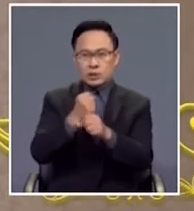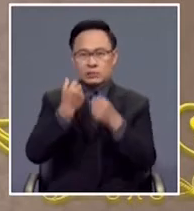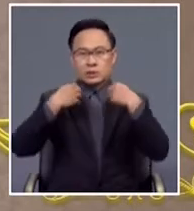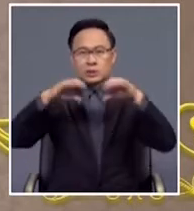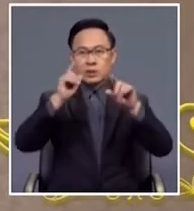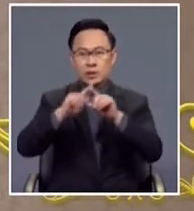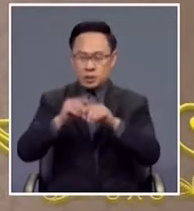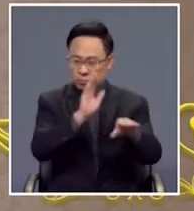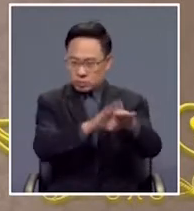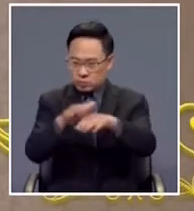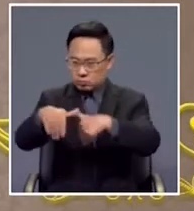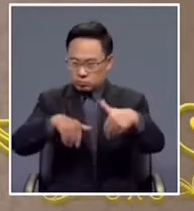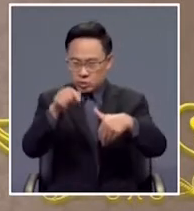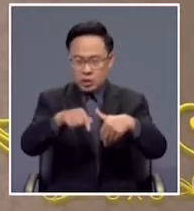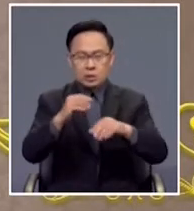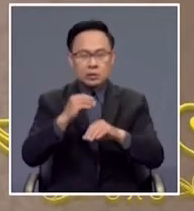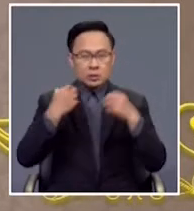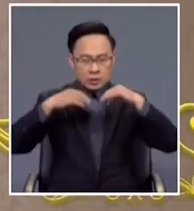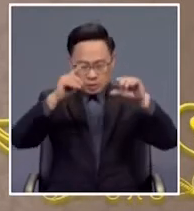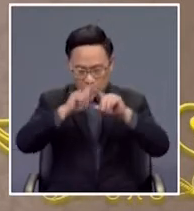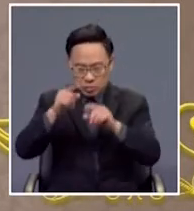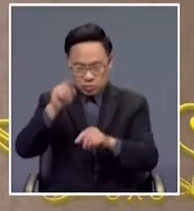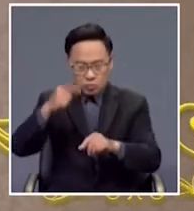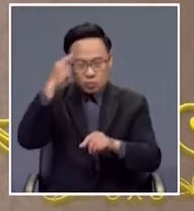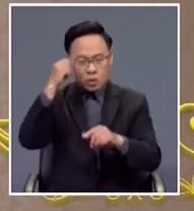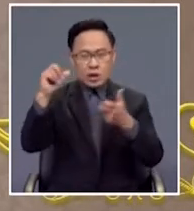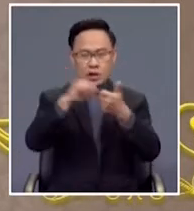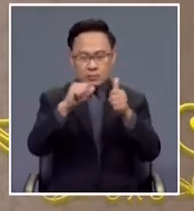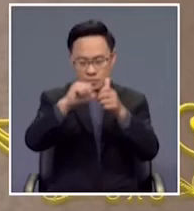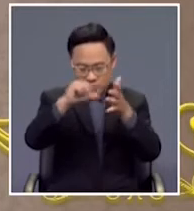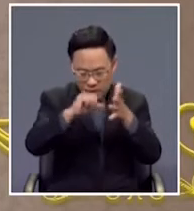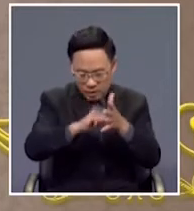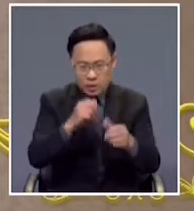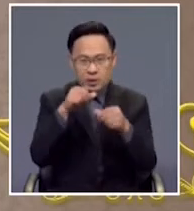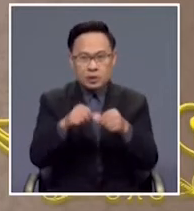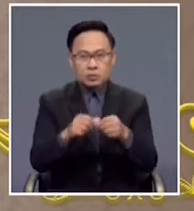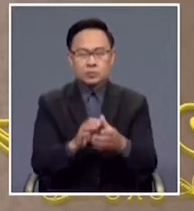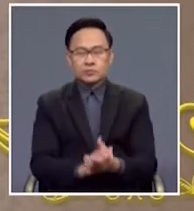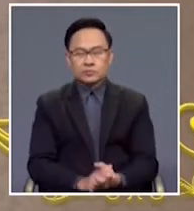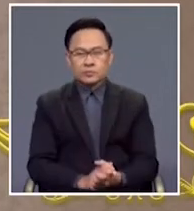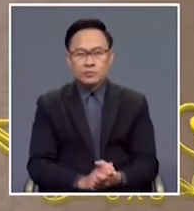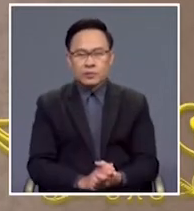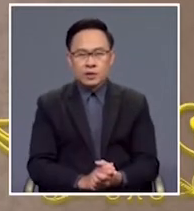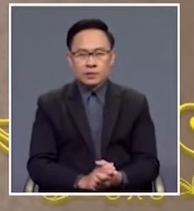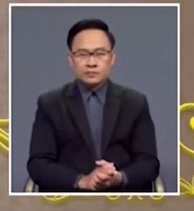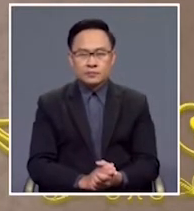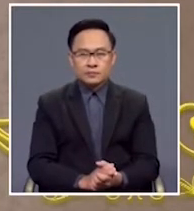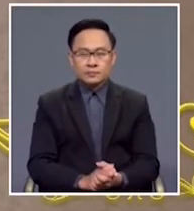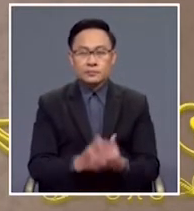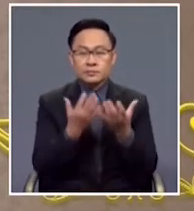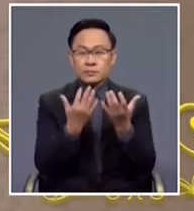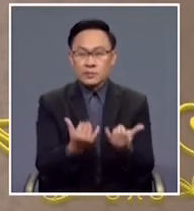นนะครับจากนี้เราต้องจริงจังในเรื่องที่ยังเป็นข้อสังเกตกลับมาในครั้งนี้ทุกเรื่องนะครับใน